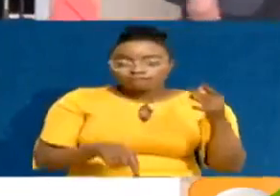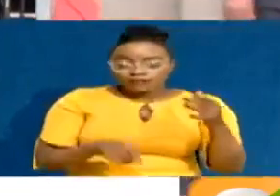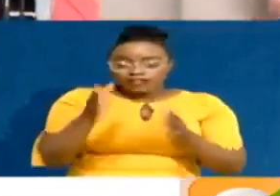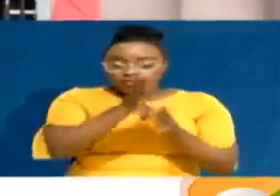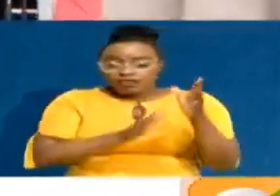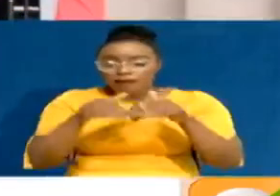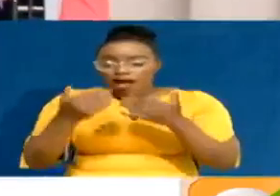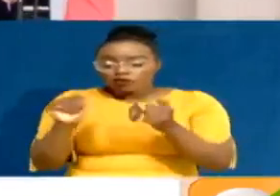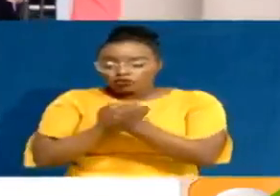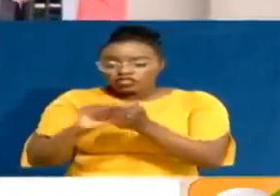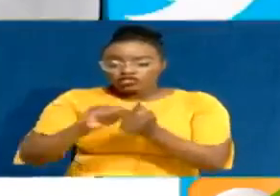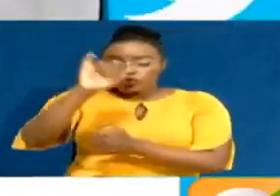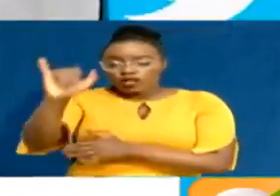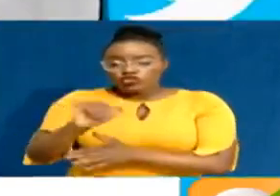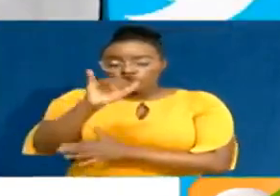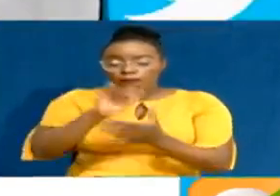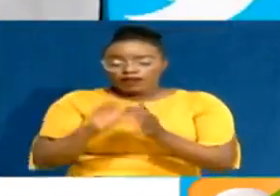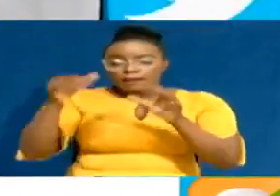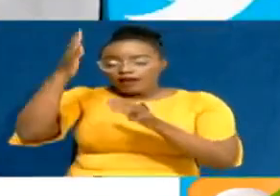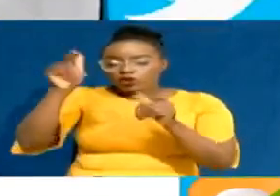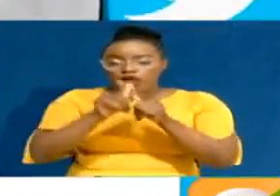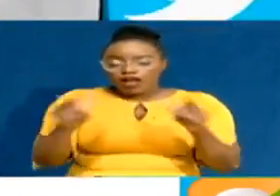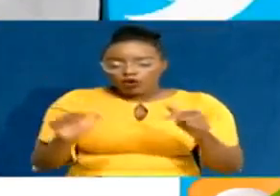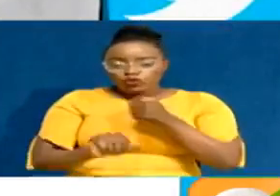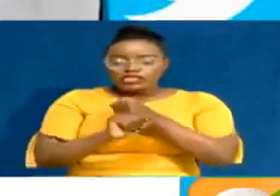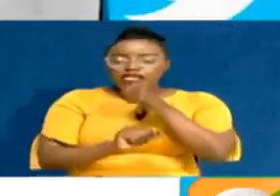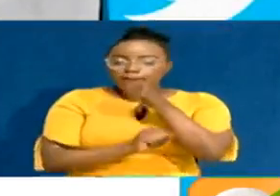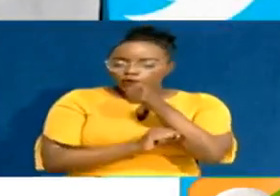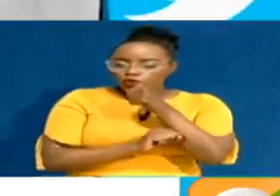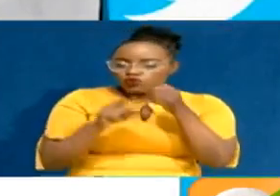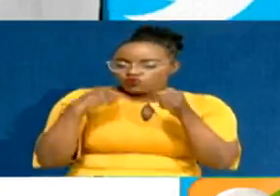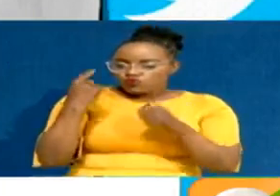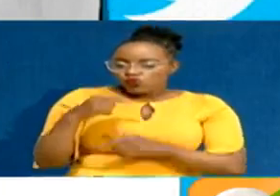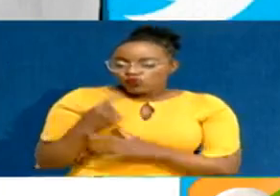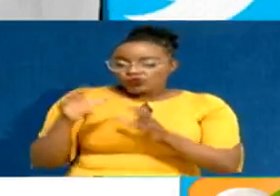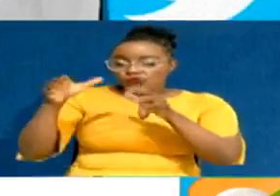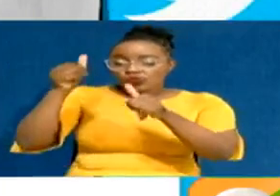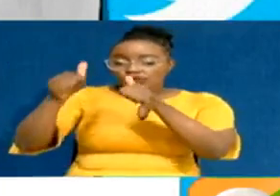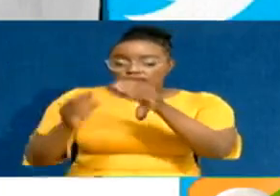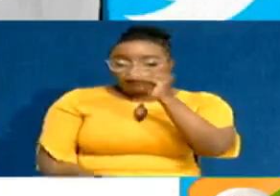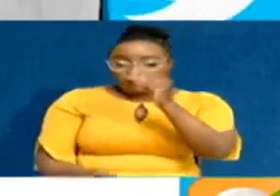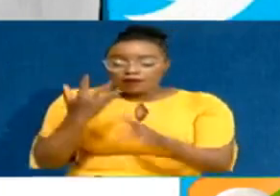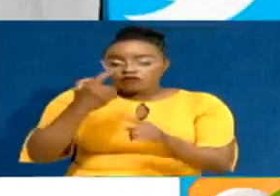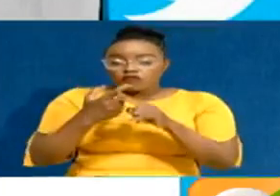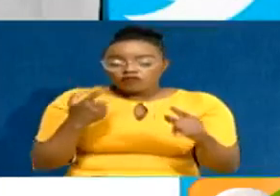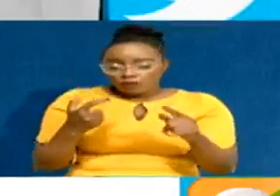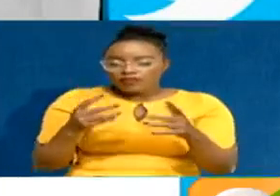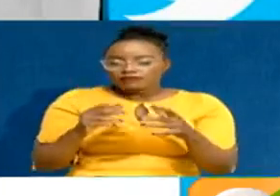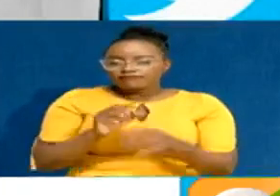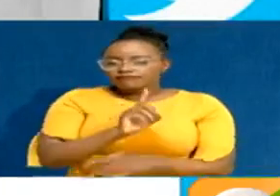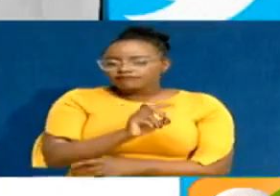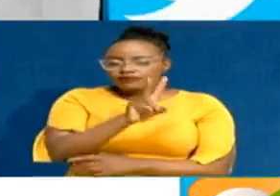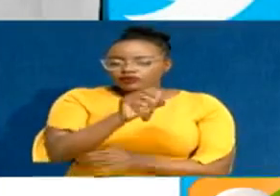anachodai ni njama ya kukisambaratisha chama hicho ili kutoa nafasi ya kuunga mkono muungano wa kisiasa utakaobuniwa kutokana na mapatano ya